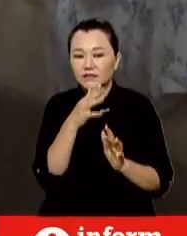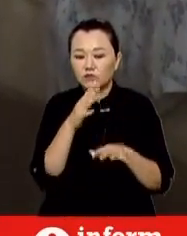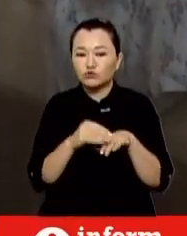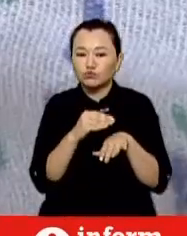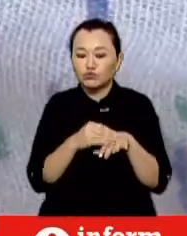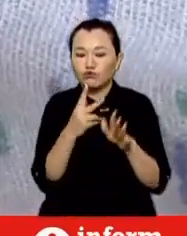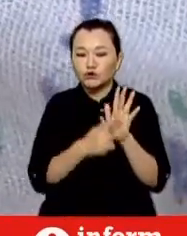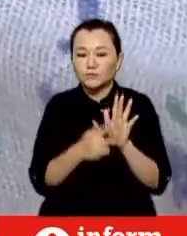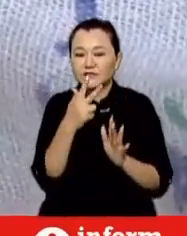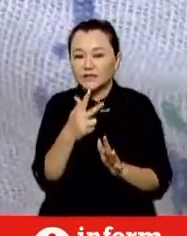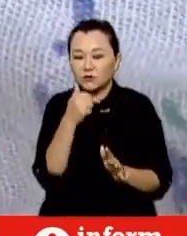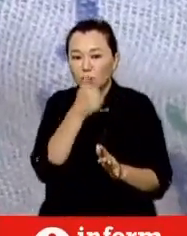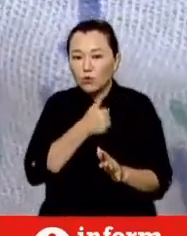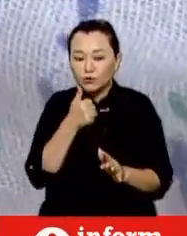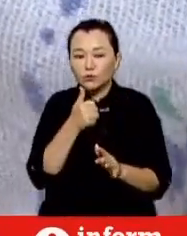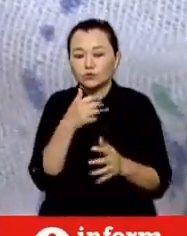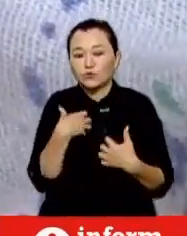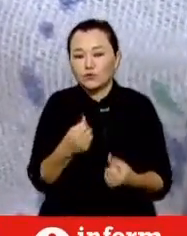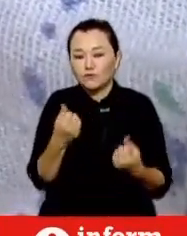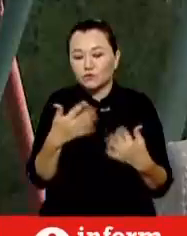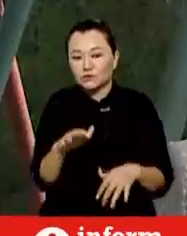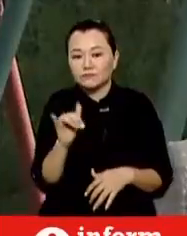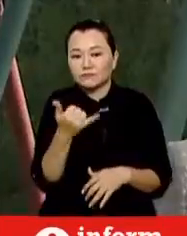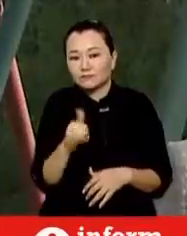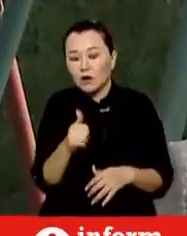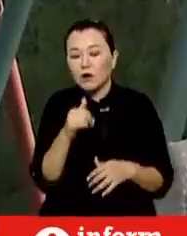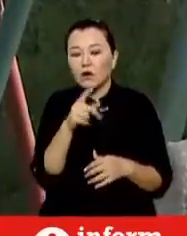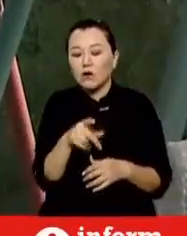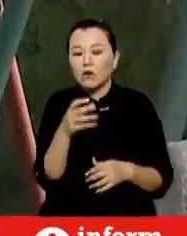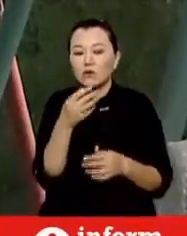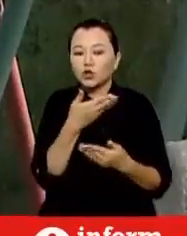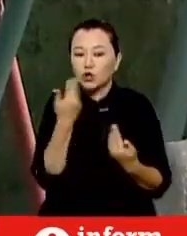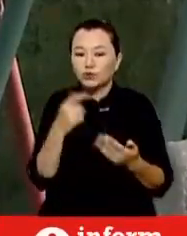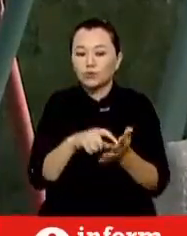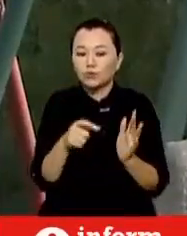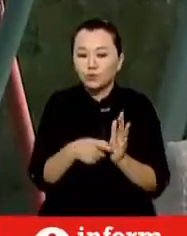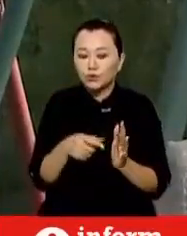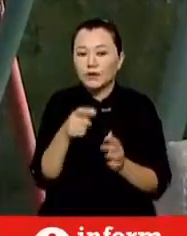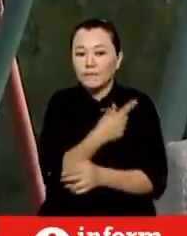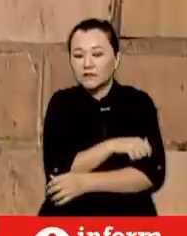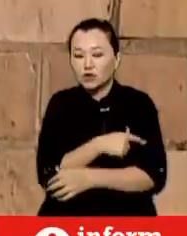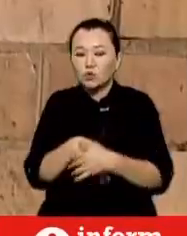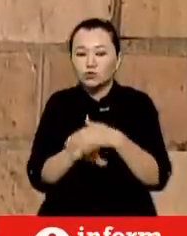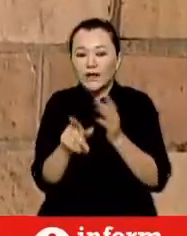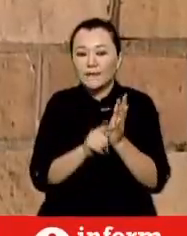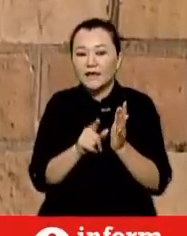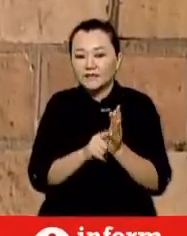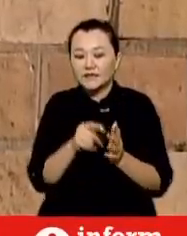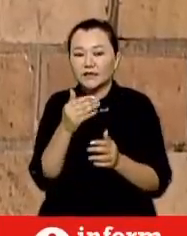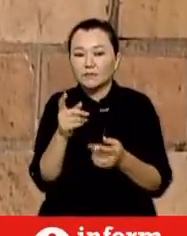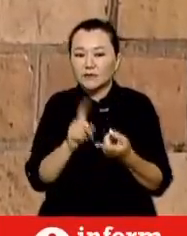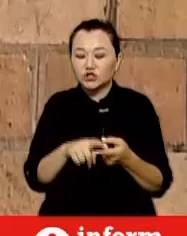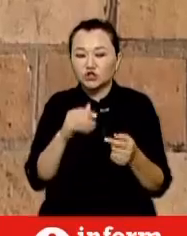супругу 83. Здоровье уже не то. В поселке нет даже медпункта. Его закрыли после того, как медсестра ушла на пенсию. Их прикрепили к